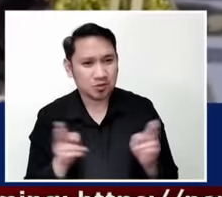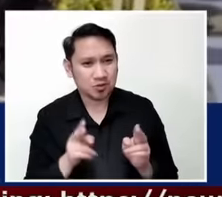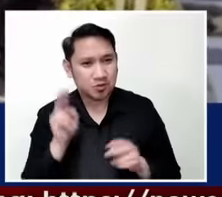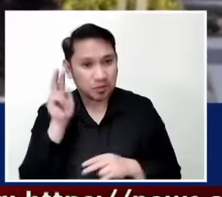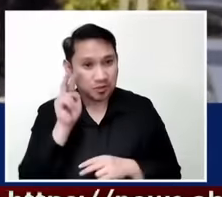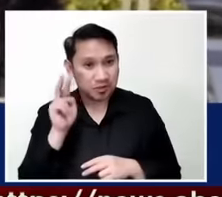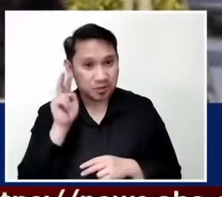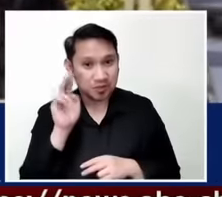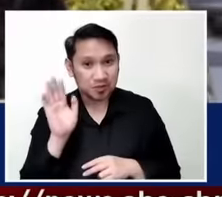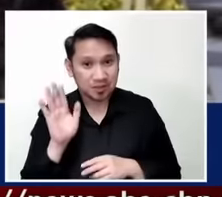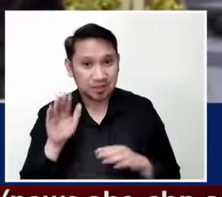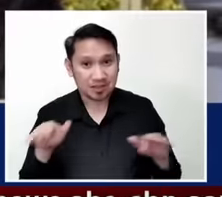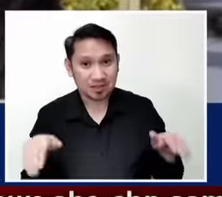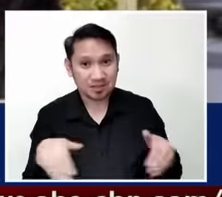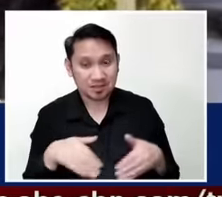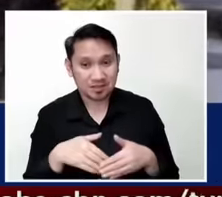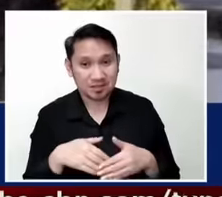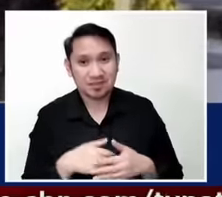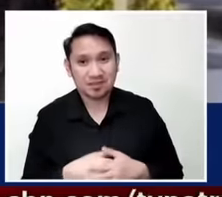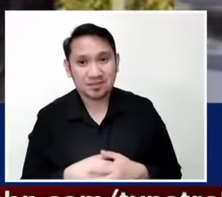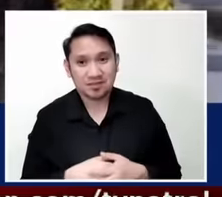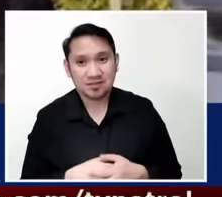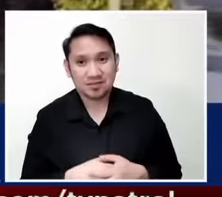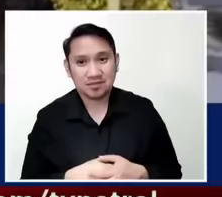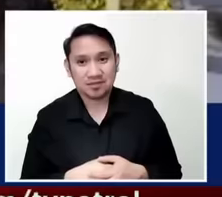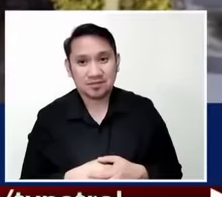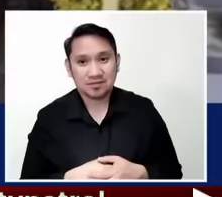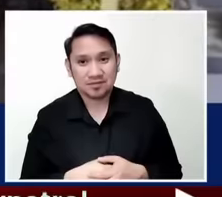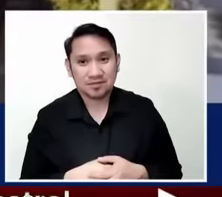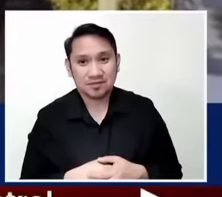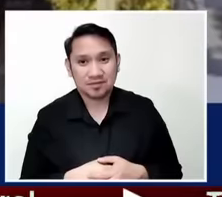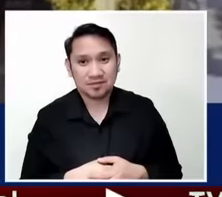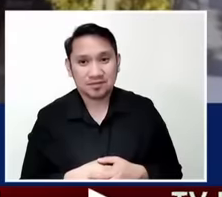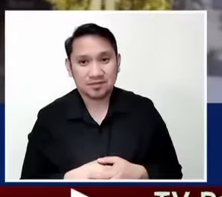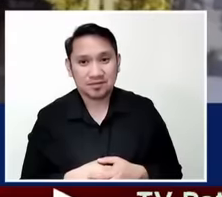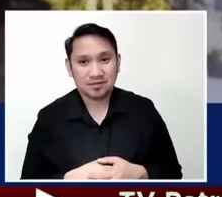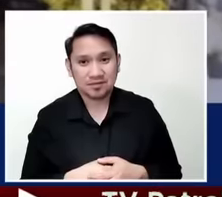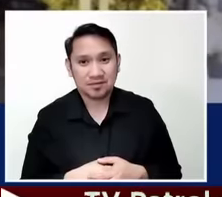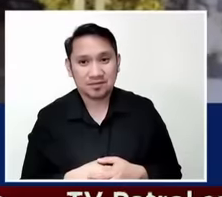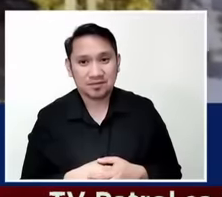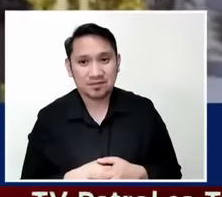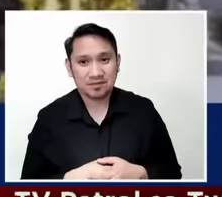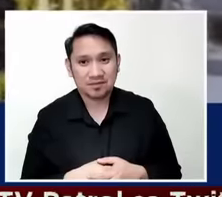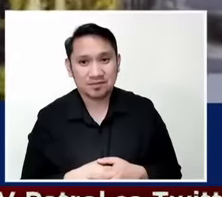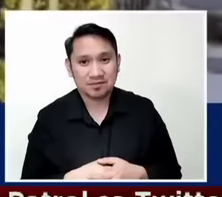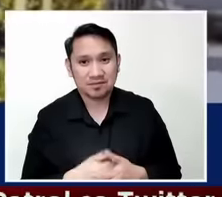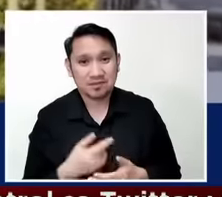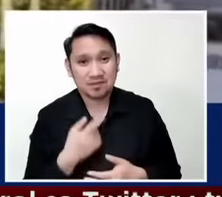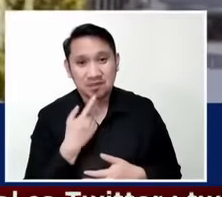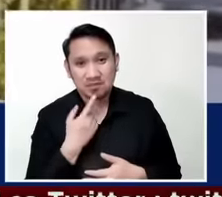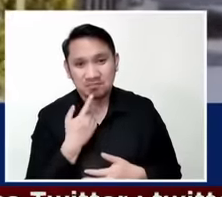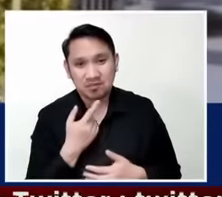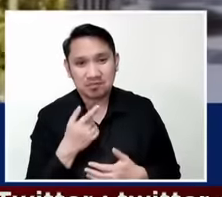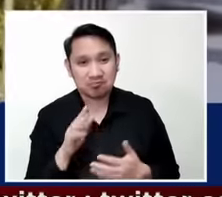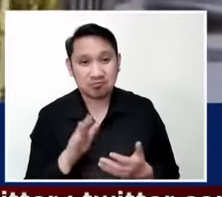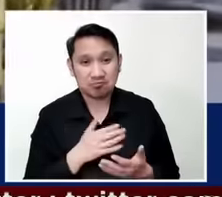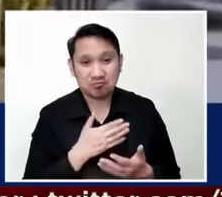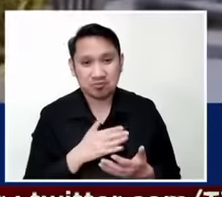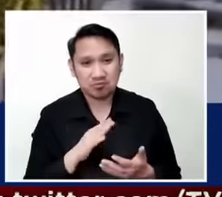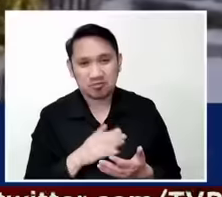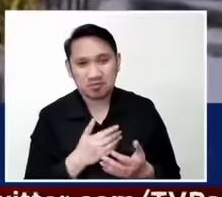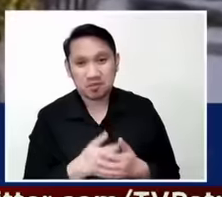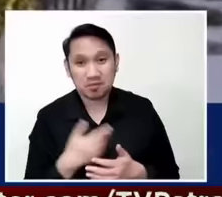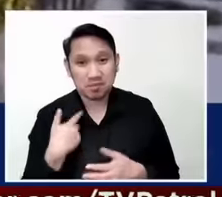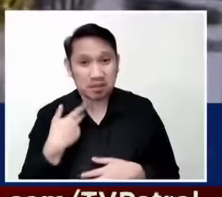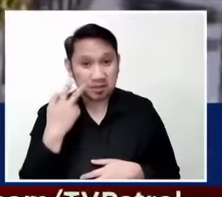kanilang kasal. Just the two of us. We can make it if we try. Sa drone video, makikita